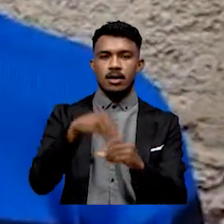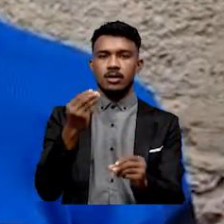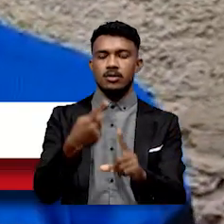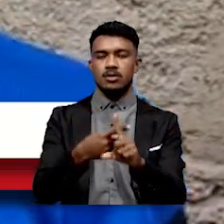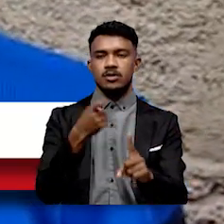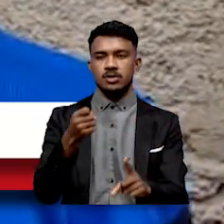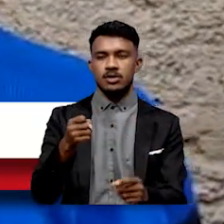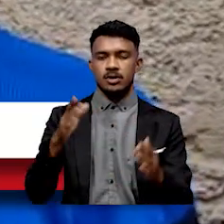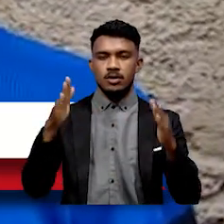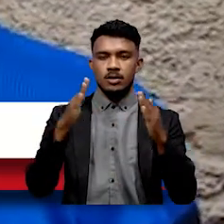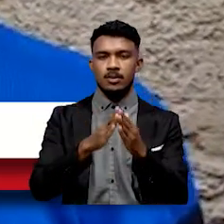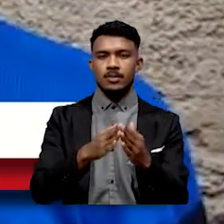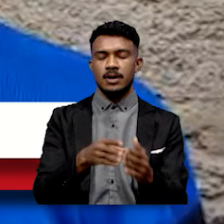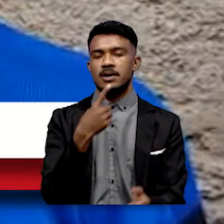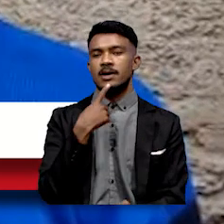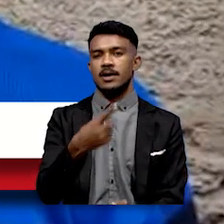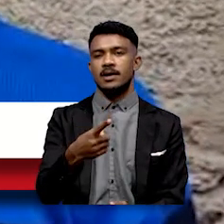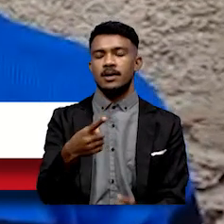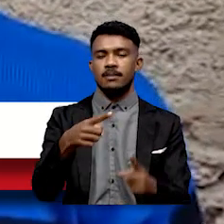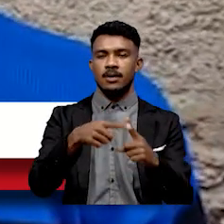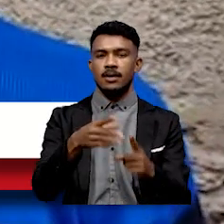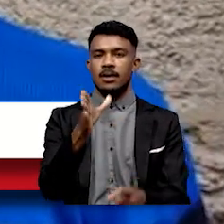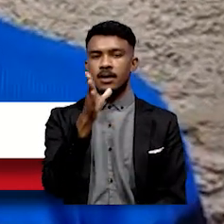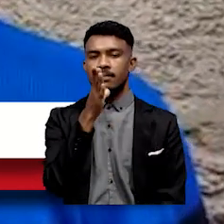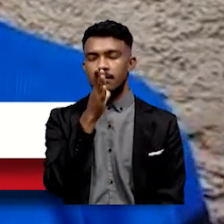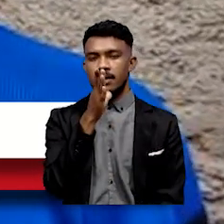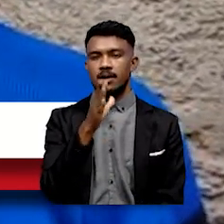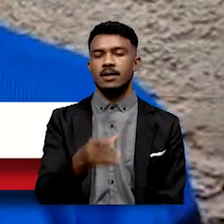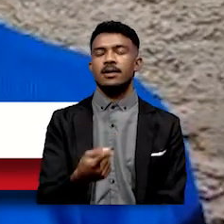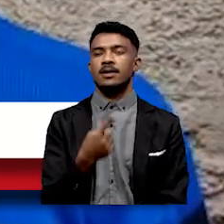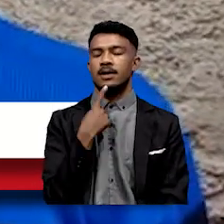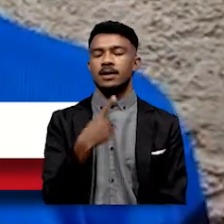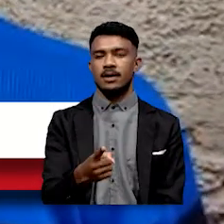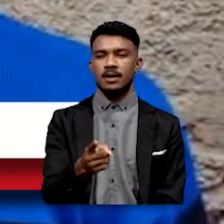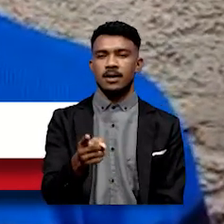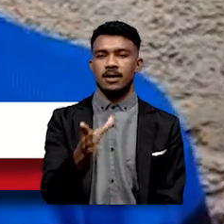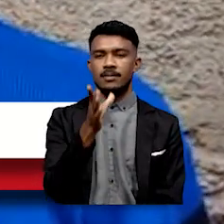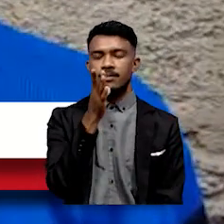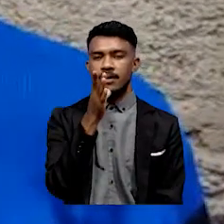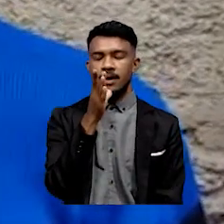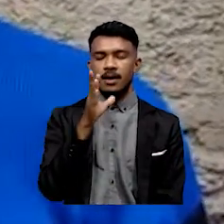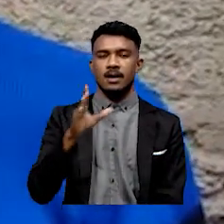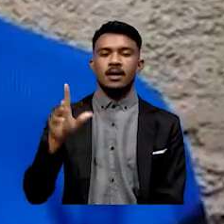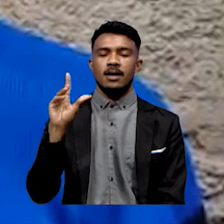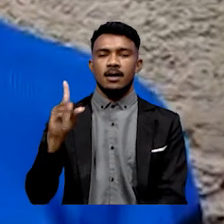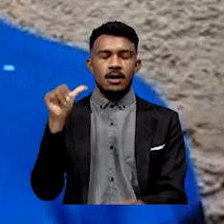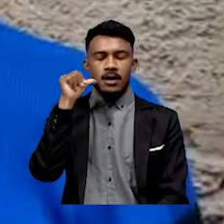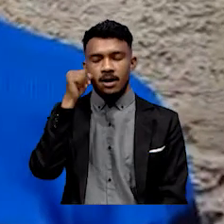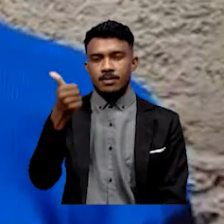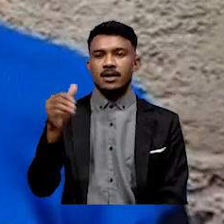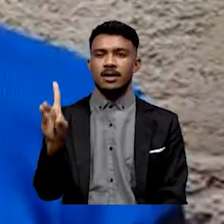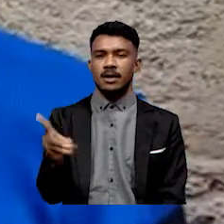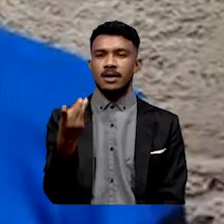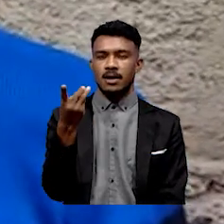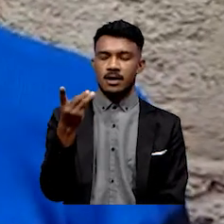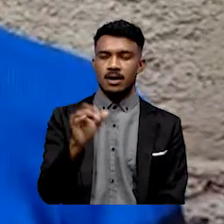fonia, ama, hau aban dader, kinta vera hau tumba tambah, sesta vera,